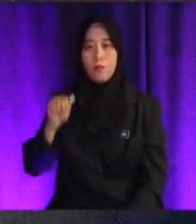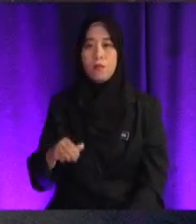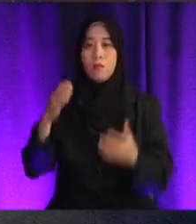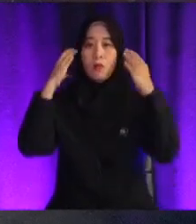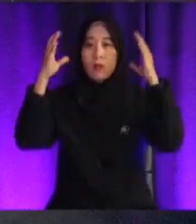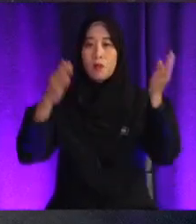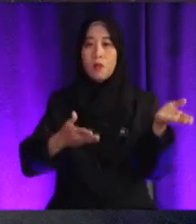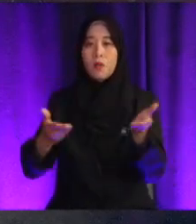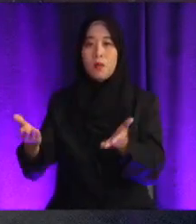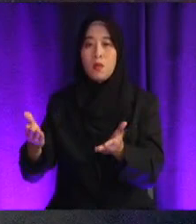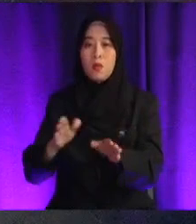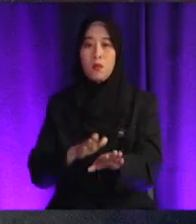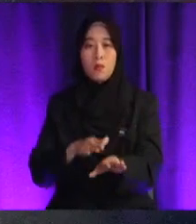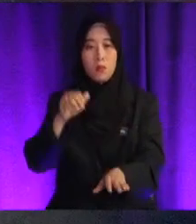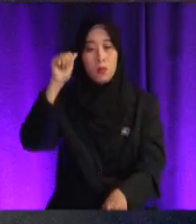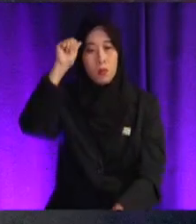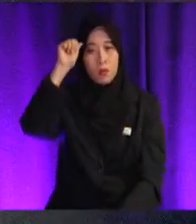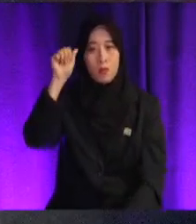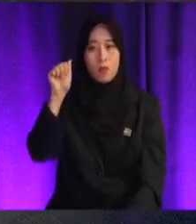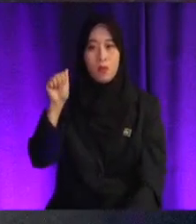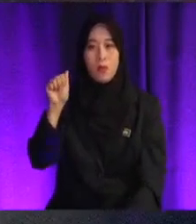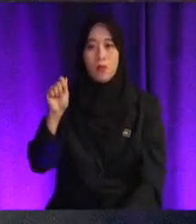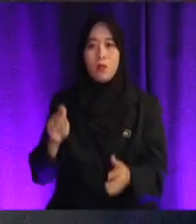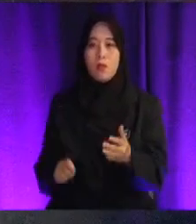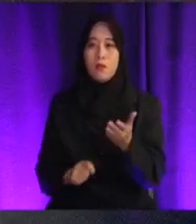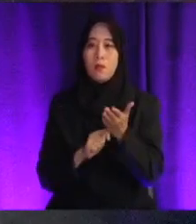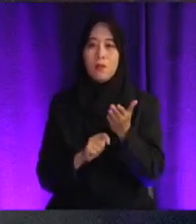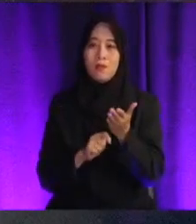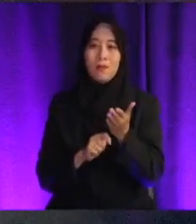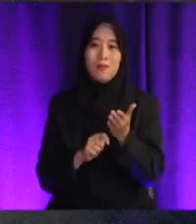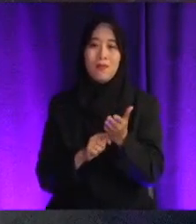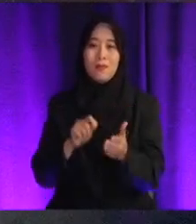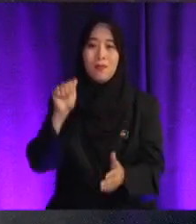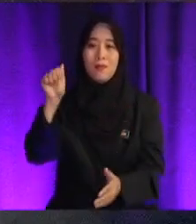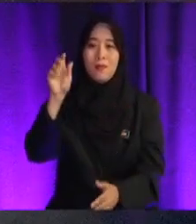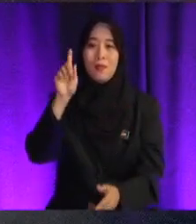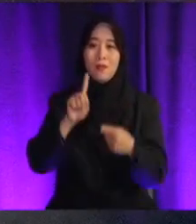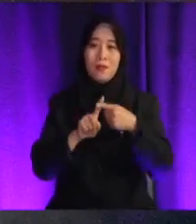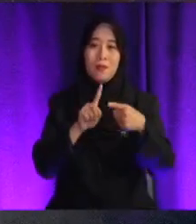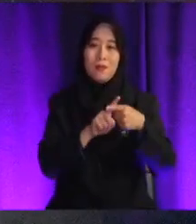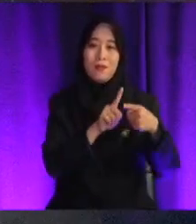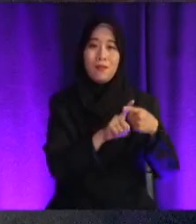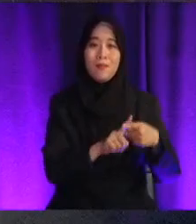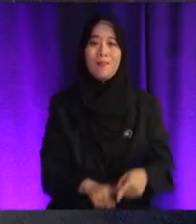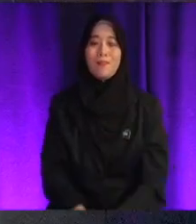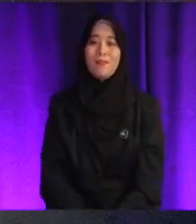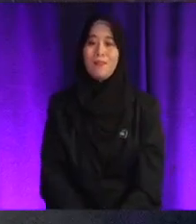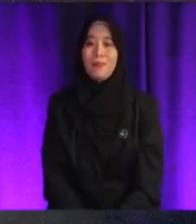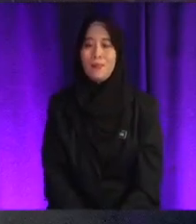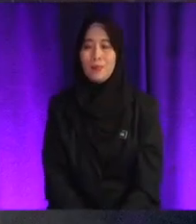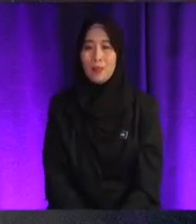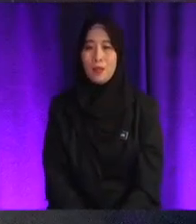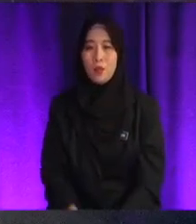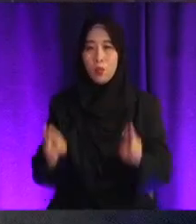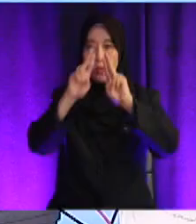cikgu. Saya bagi. Ya. A+++. Alhamdulillah cikgu. Masya-Allah. Okey. Baik, saya pasti uji kaji ini